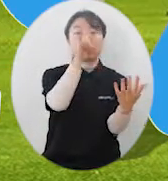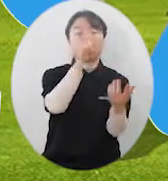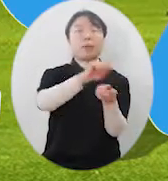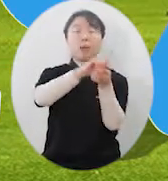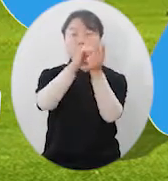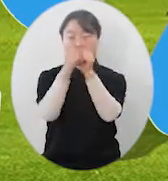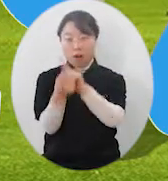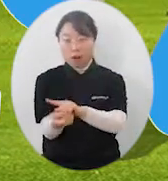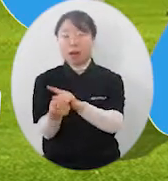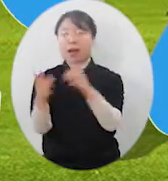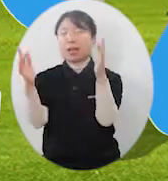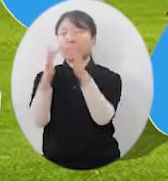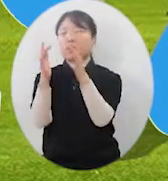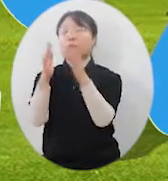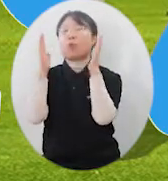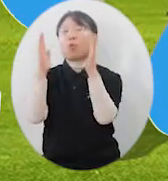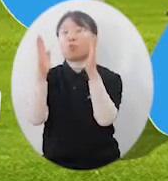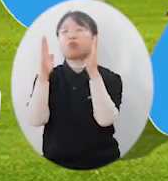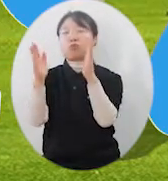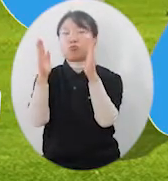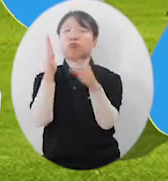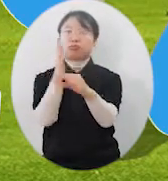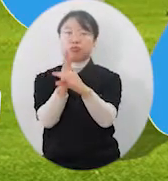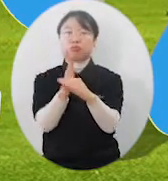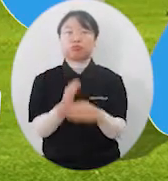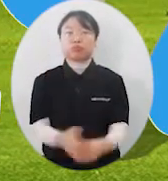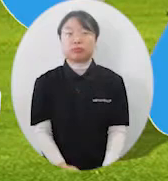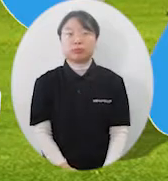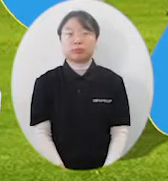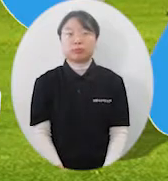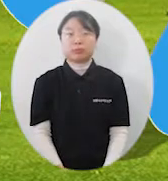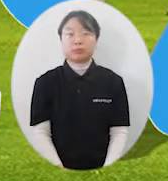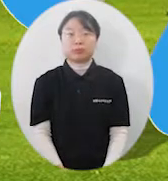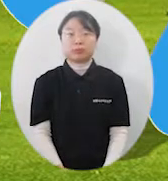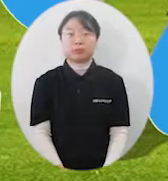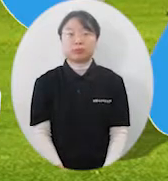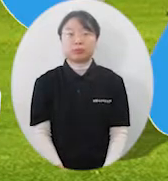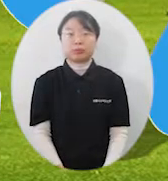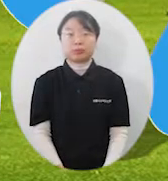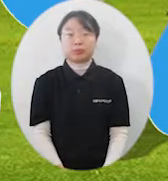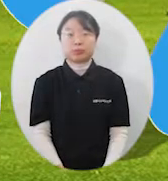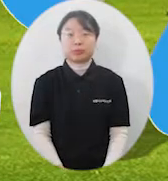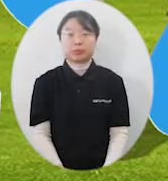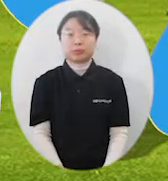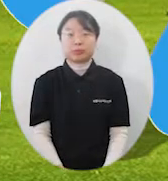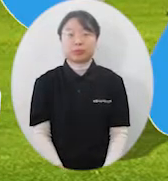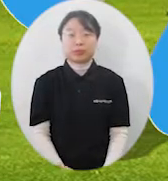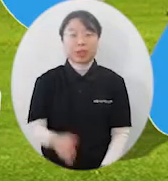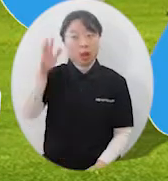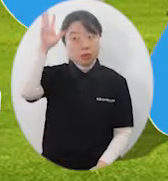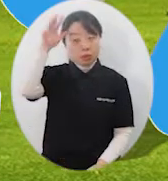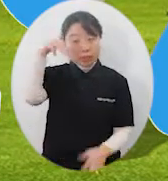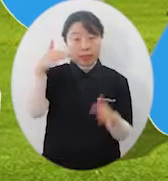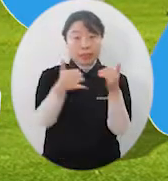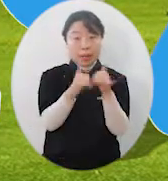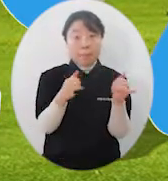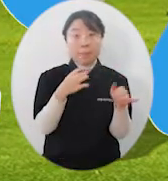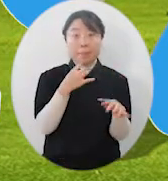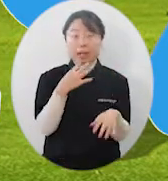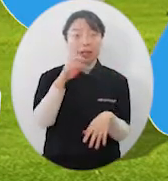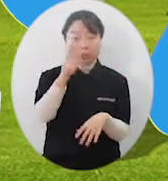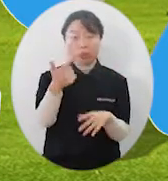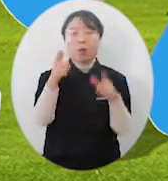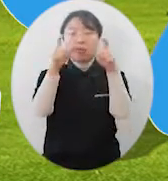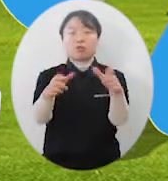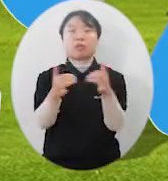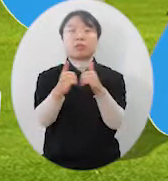프로그램을 비대면 형식으로 전환한 것인데요. 특히 이번 교육은 치매 환자가 아닌 일반 지역 주민을 대상으로